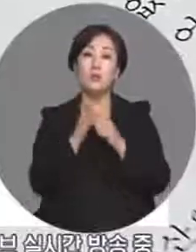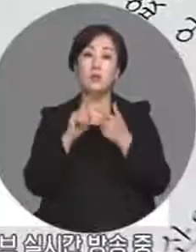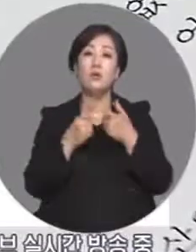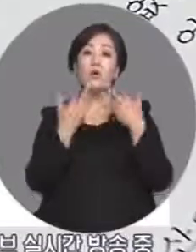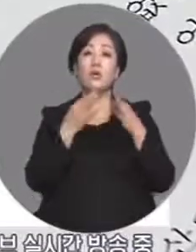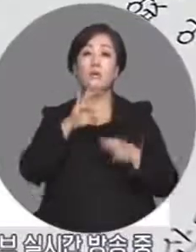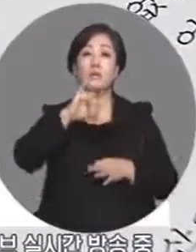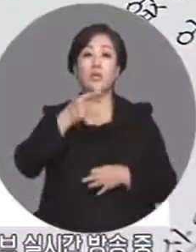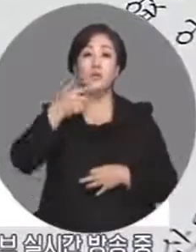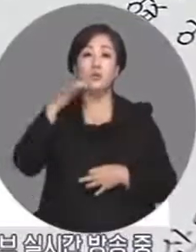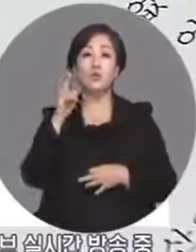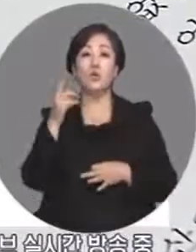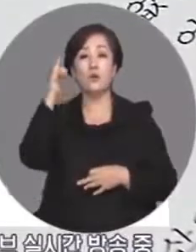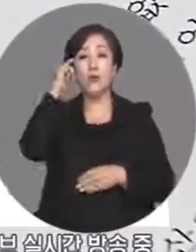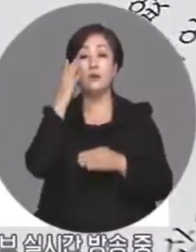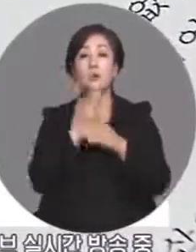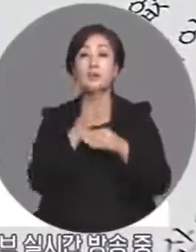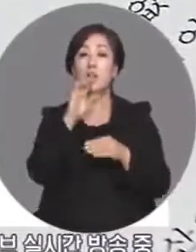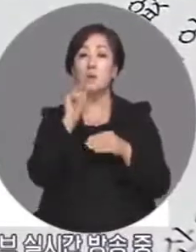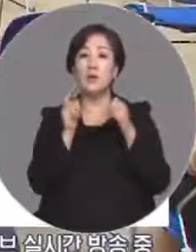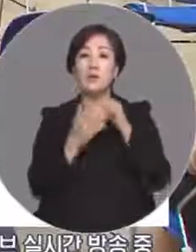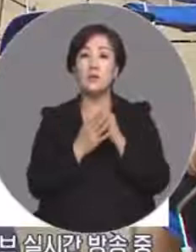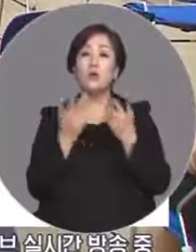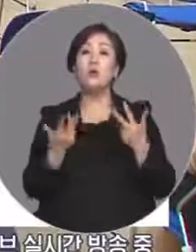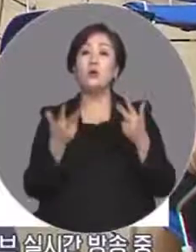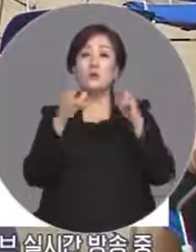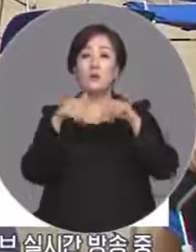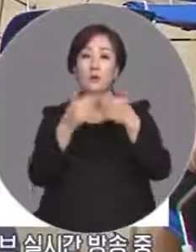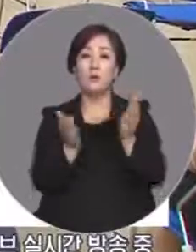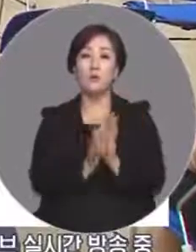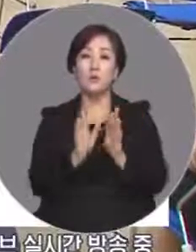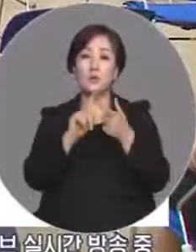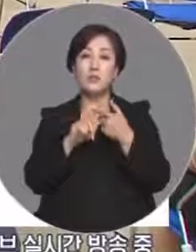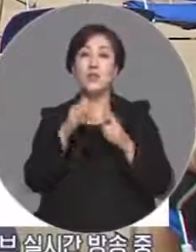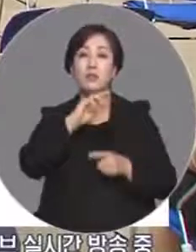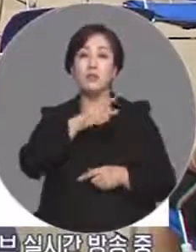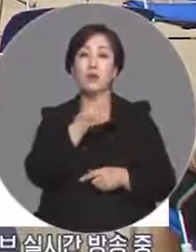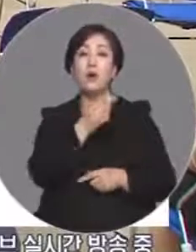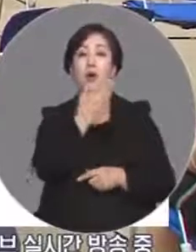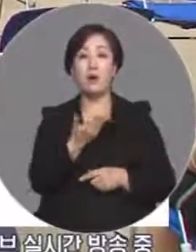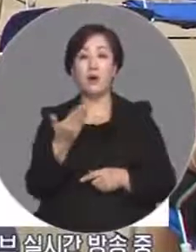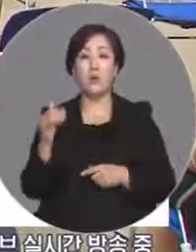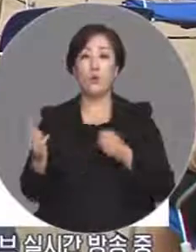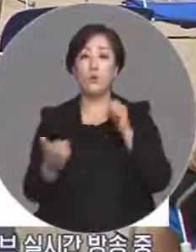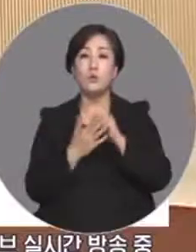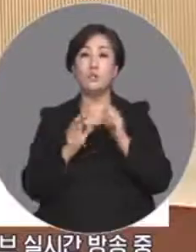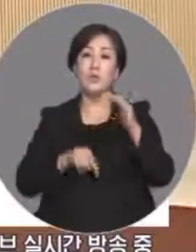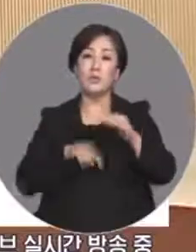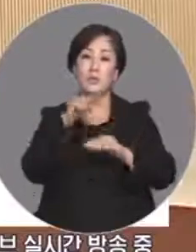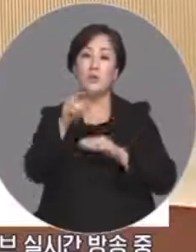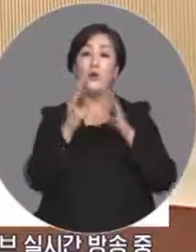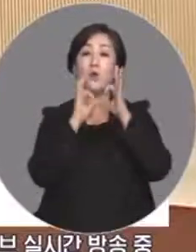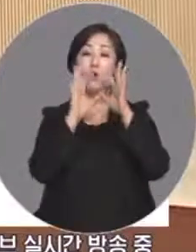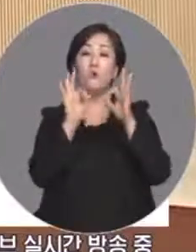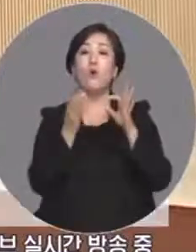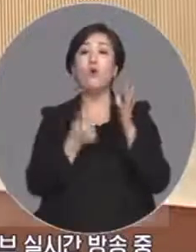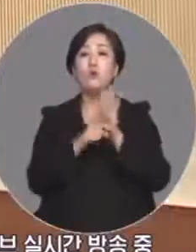김희종 울산연구원 박사는 정원산업박람회는 태화강 국가정원을 국내외에 알리는 첫